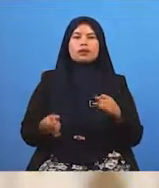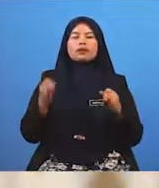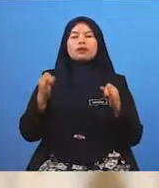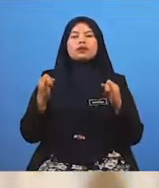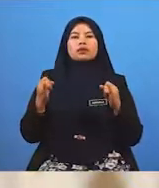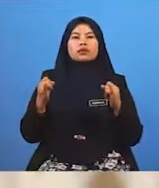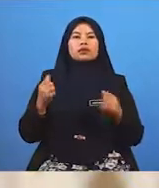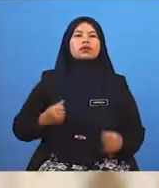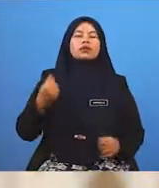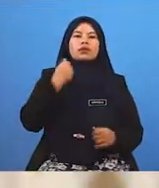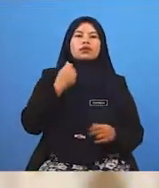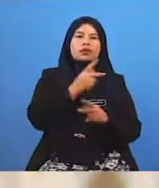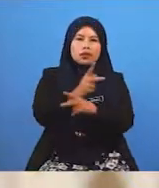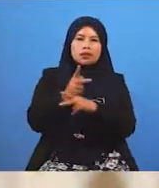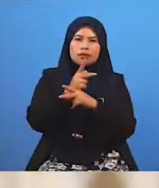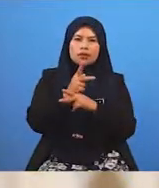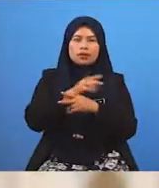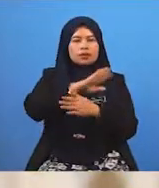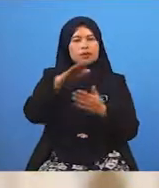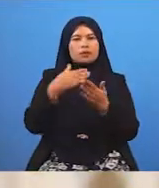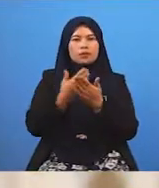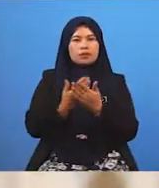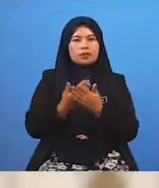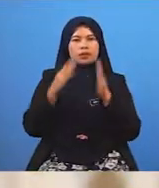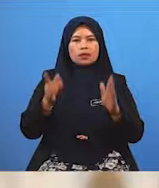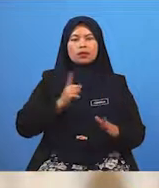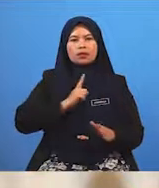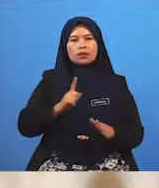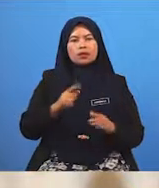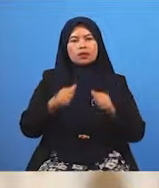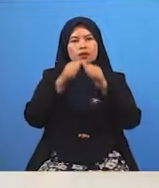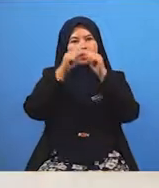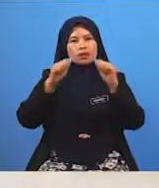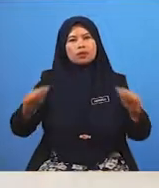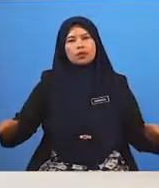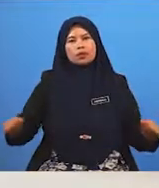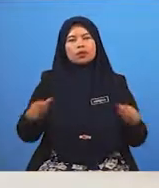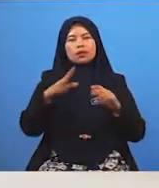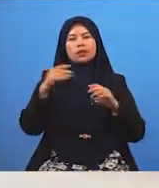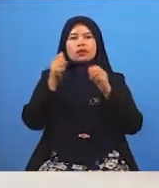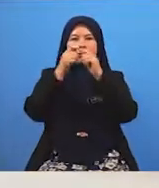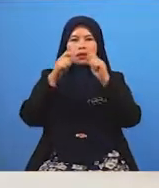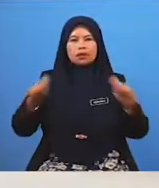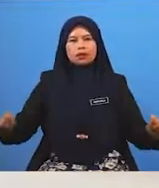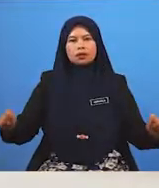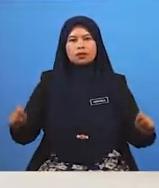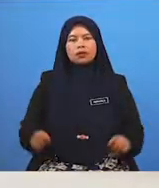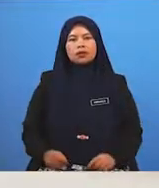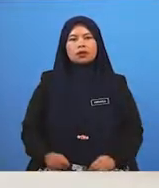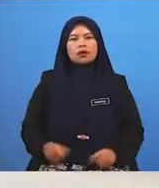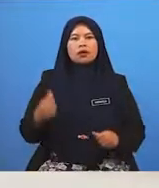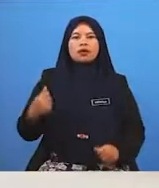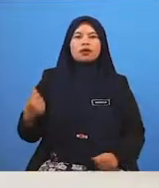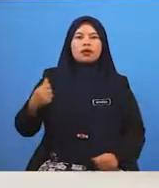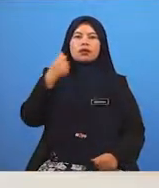umat Islam, seluruh manusia akan memiliki jiwa tenang dan kehidupan yang aman. Maka kedudukan akhlak dalam agama ini